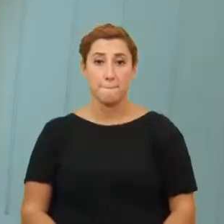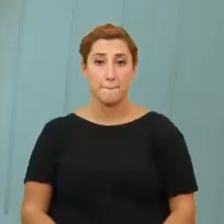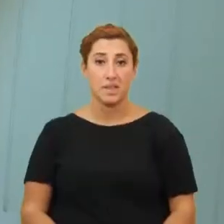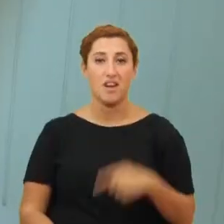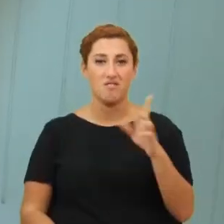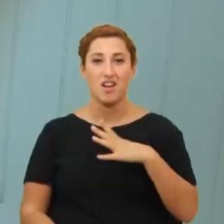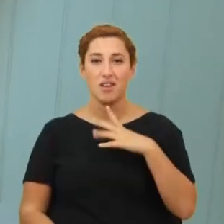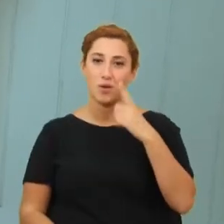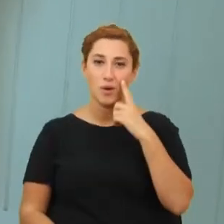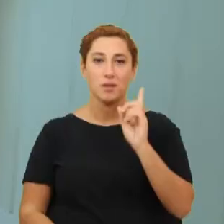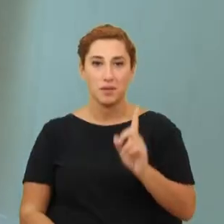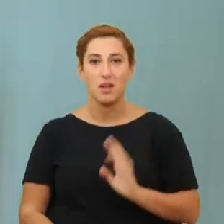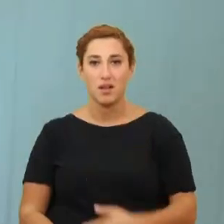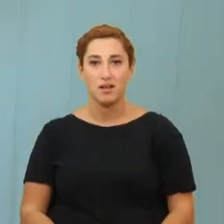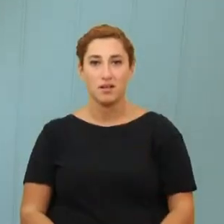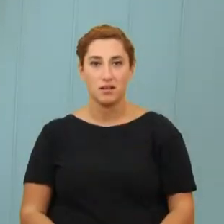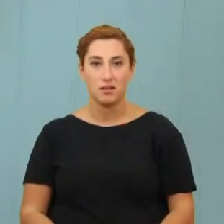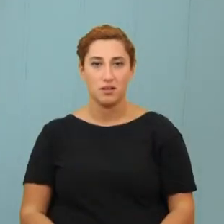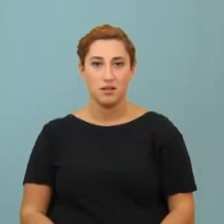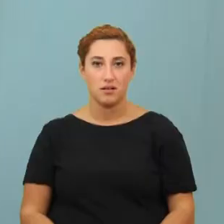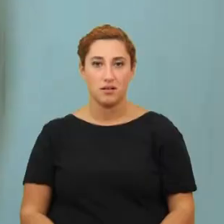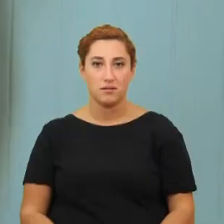şurada gördüydüm